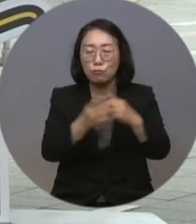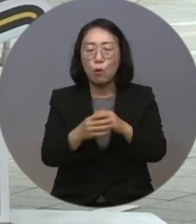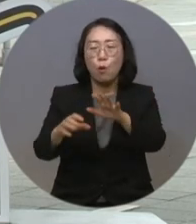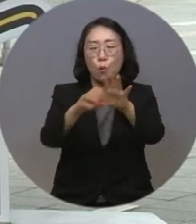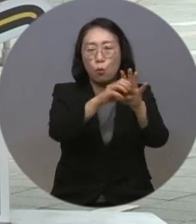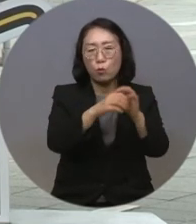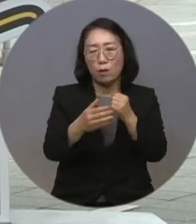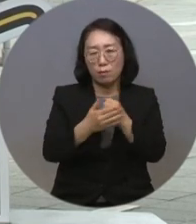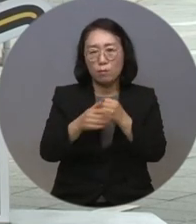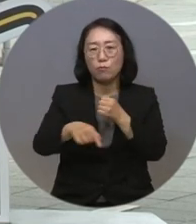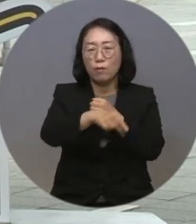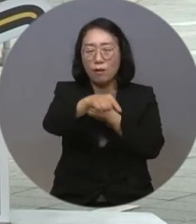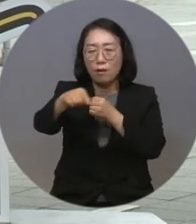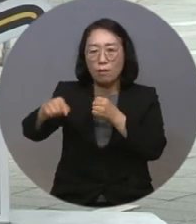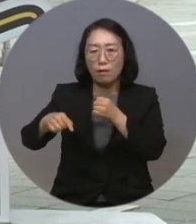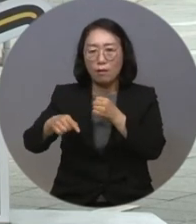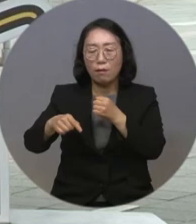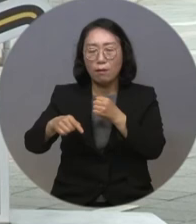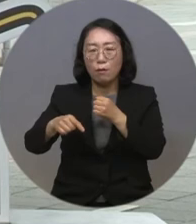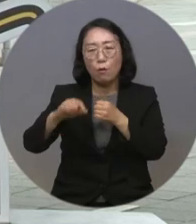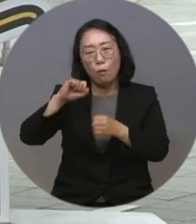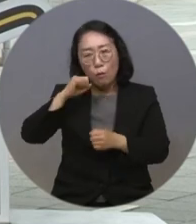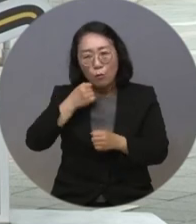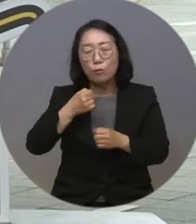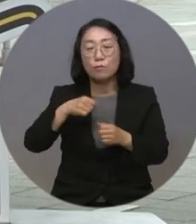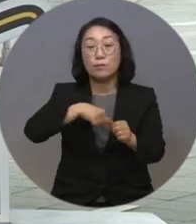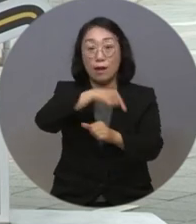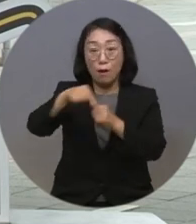움츠려들었던 전남 도민의 열정과